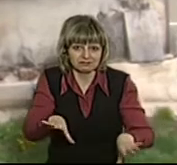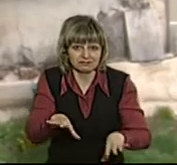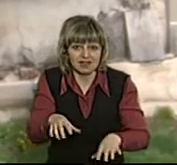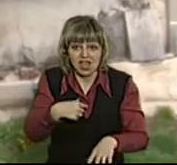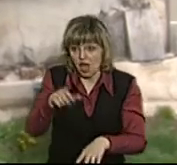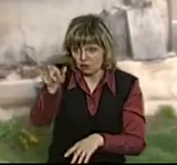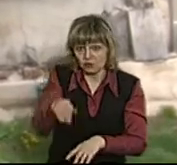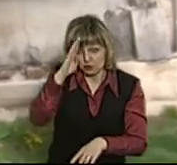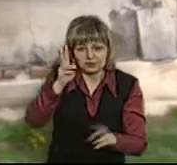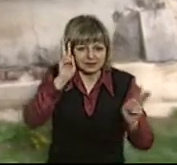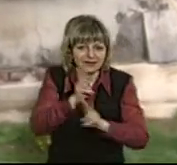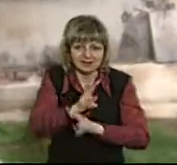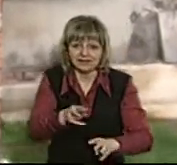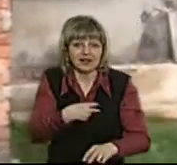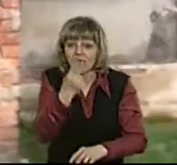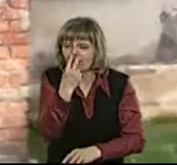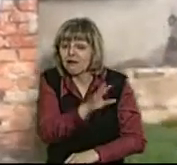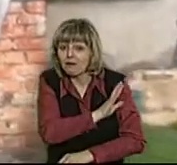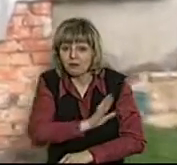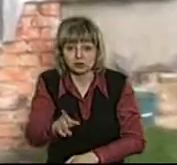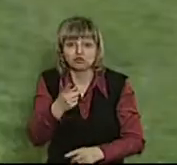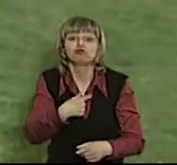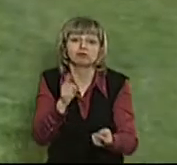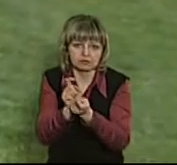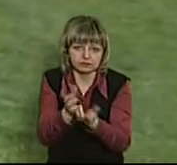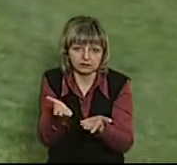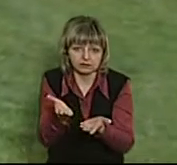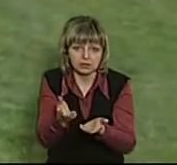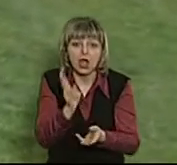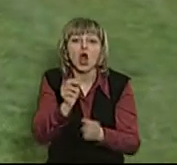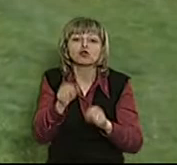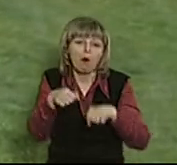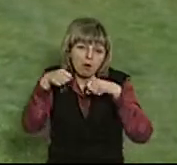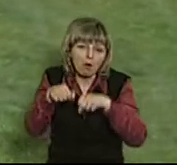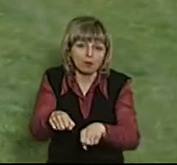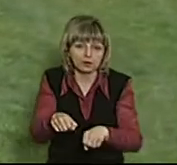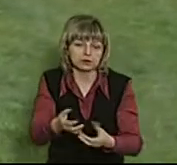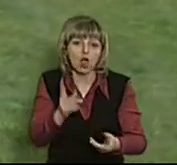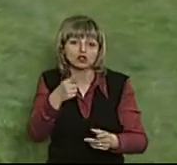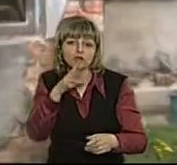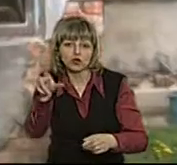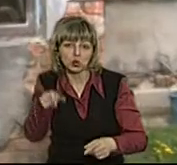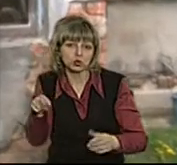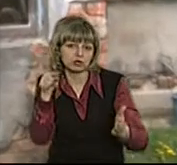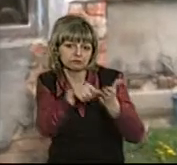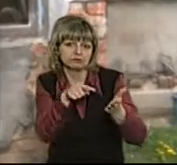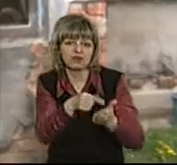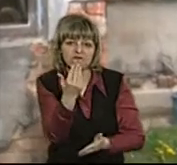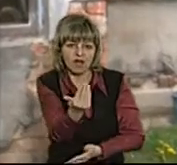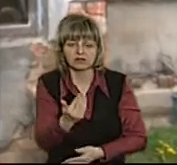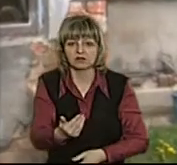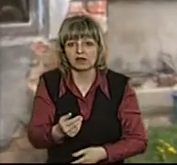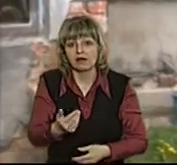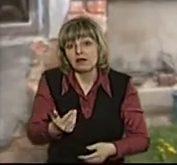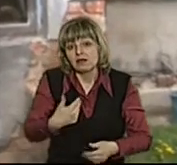Я його не знаю і не бачив, чого мені з ним зацеплятися. А хто його міг побити? От чому на вас кажуть? Я хіба